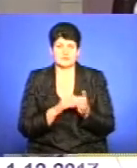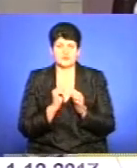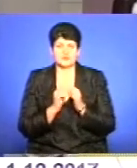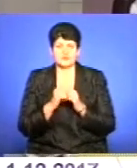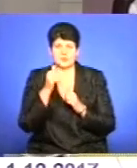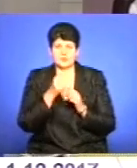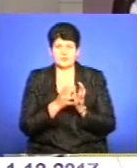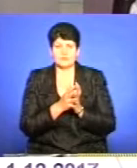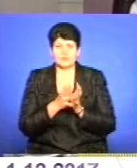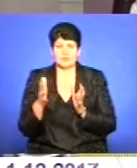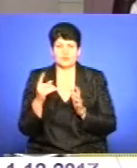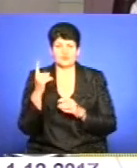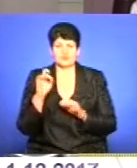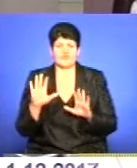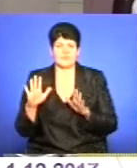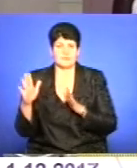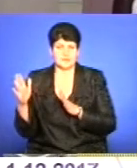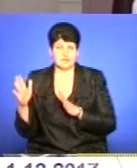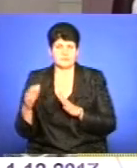щорічно понад 100 випадків